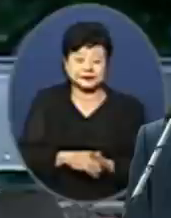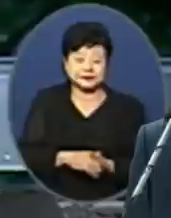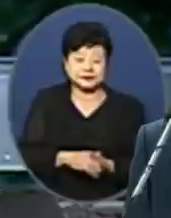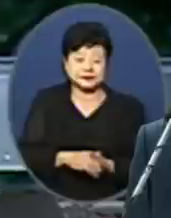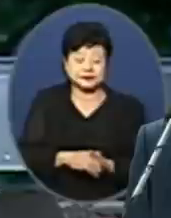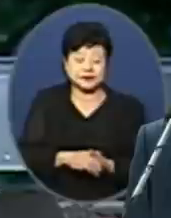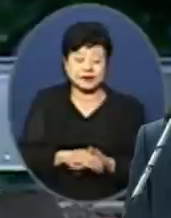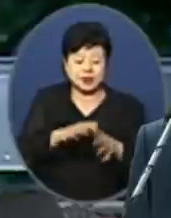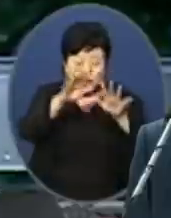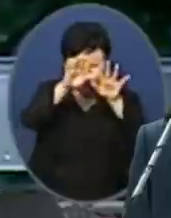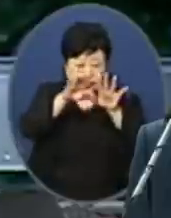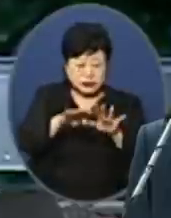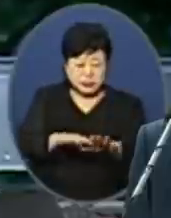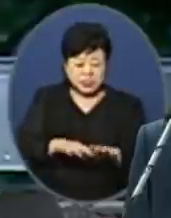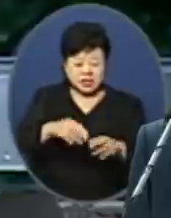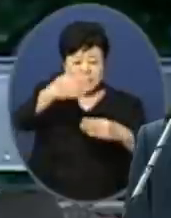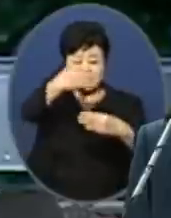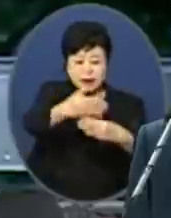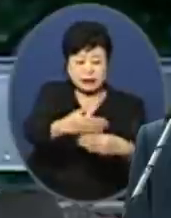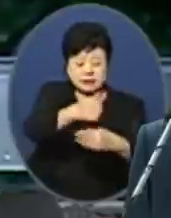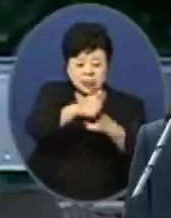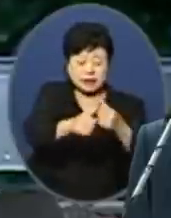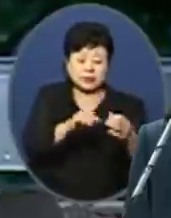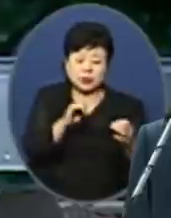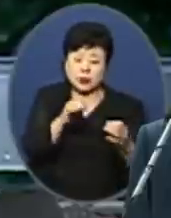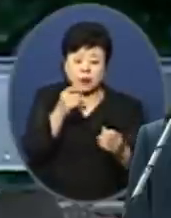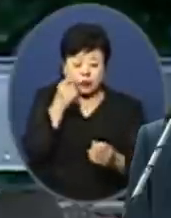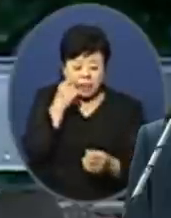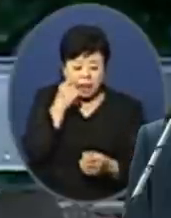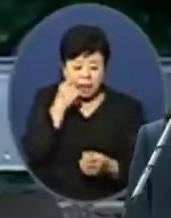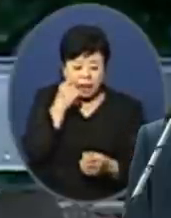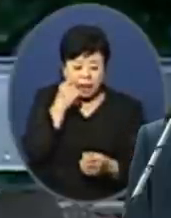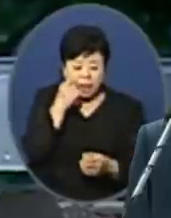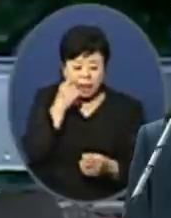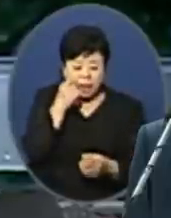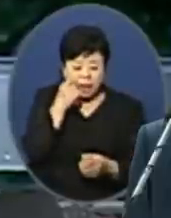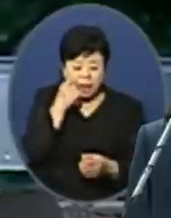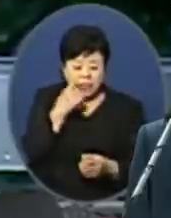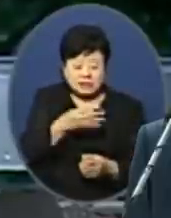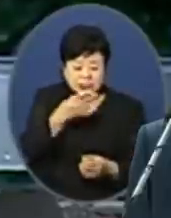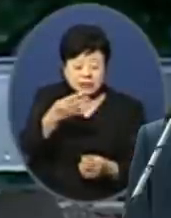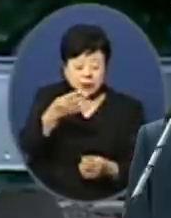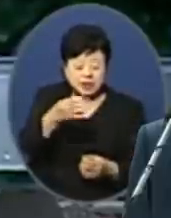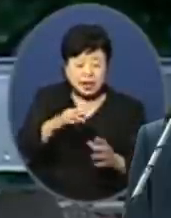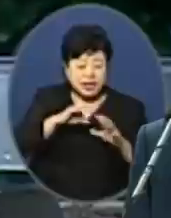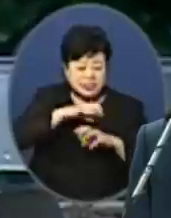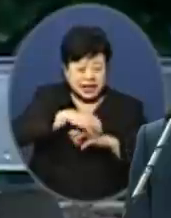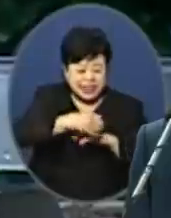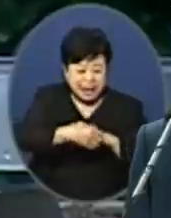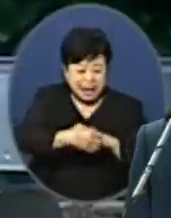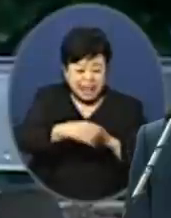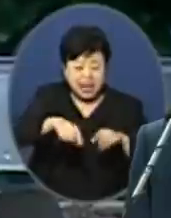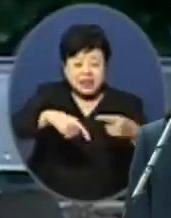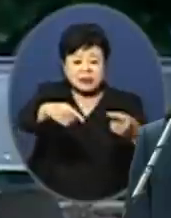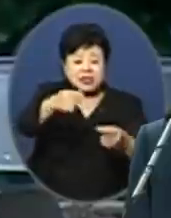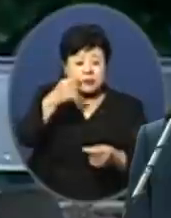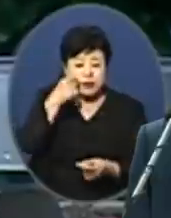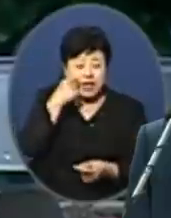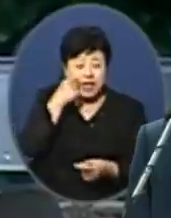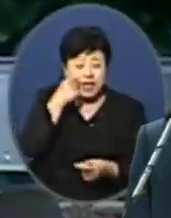휘장이 막혀있을 때는 하나님과 대화가 안 되니까 4차원의 세계를 들어갈 수